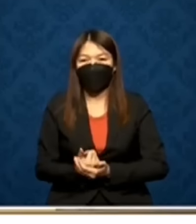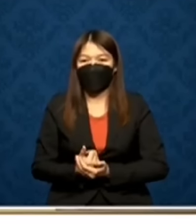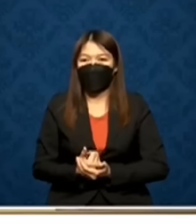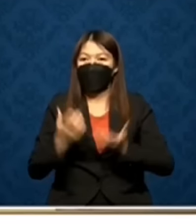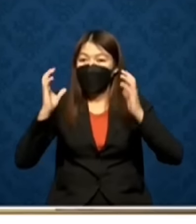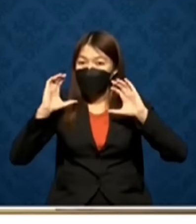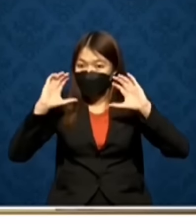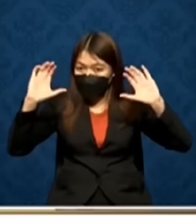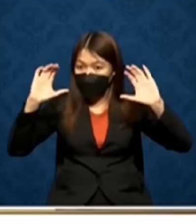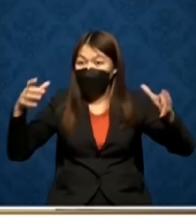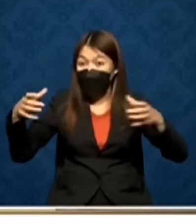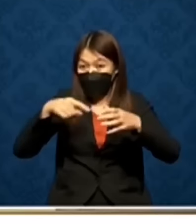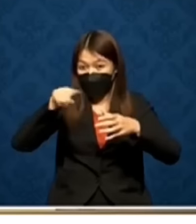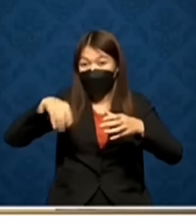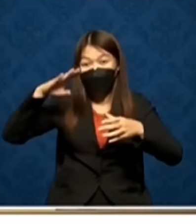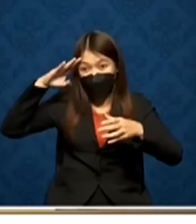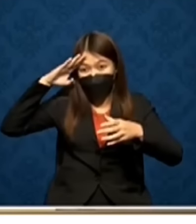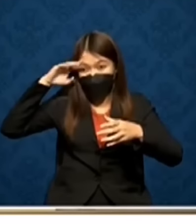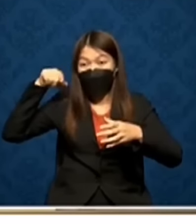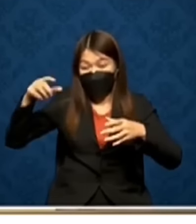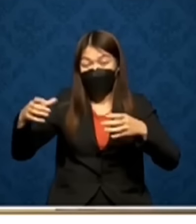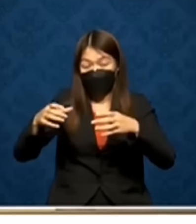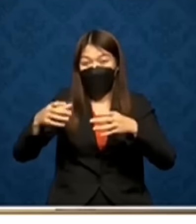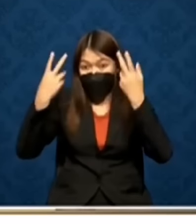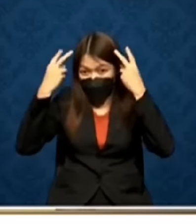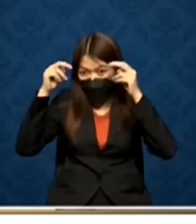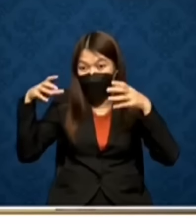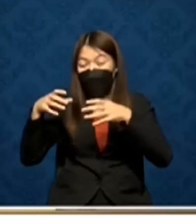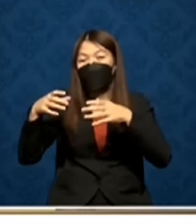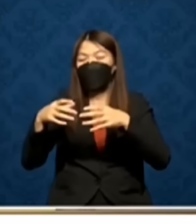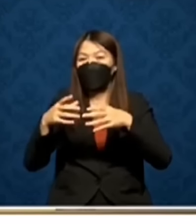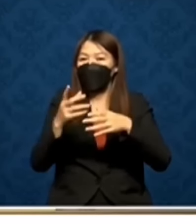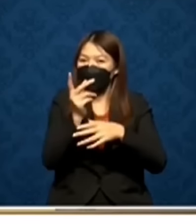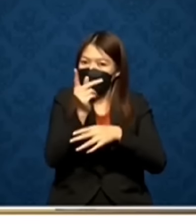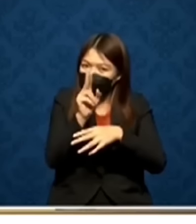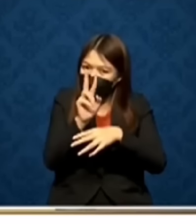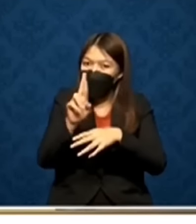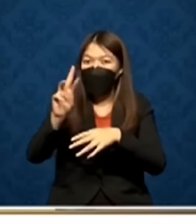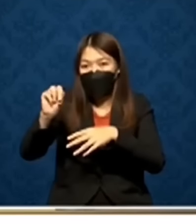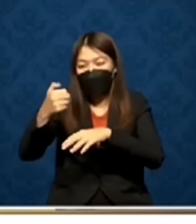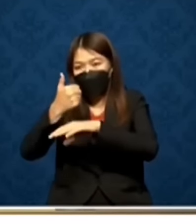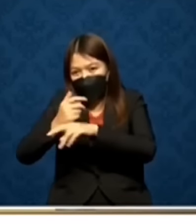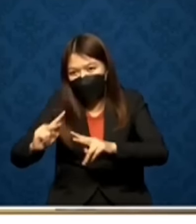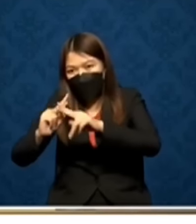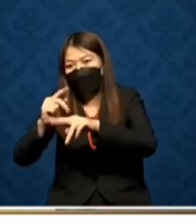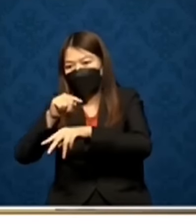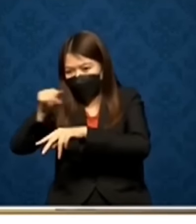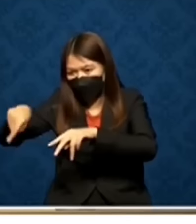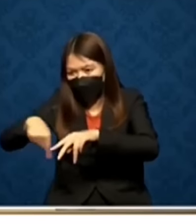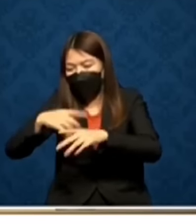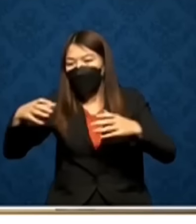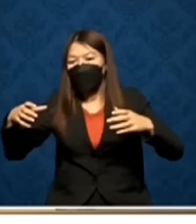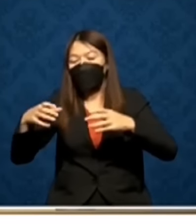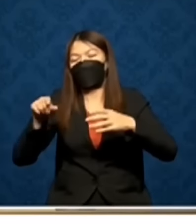นี้ที่ผมกล่าวไว้ว่าเป็นรัฐบาลที่เห็นว่าเป็นการบุก